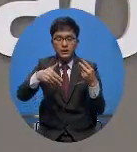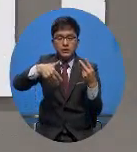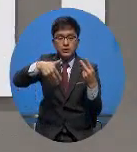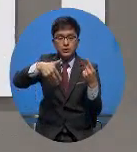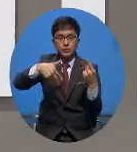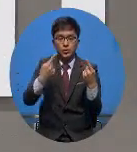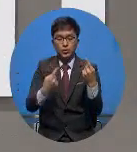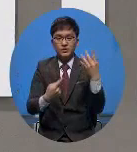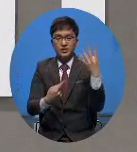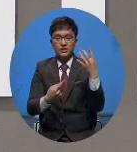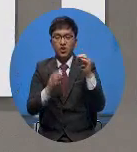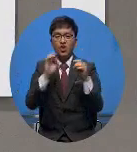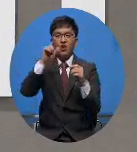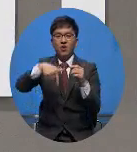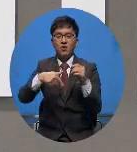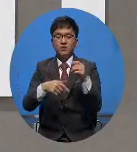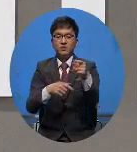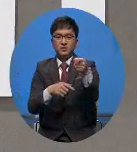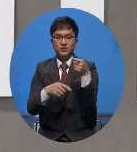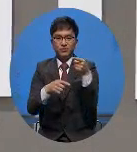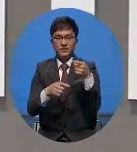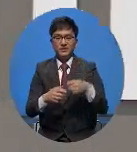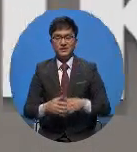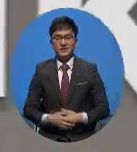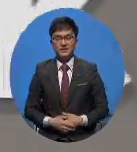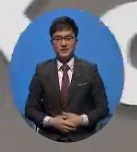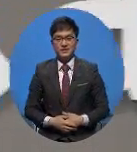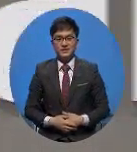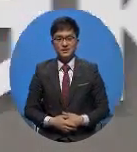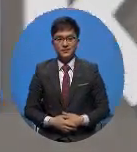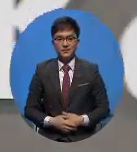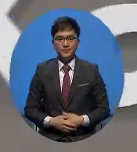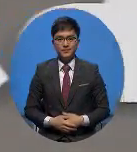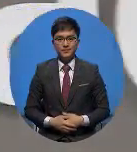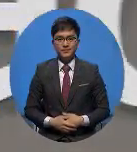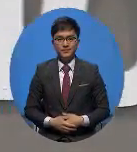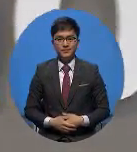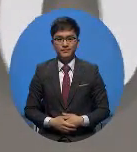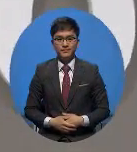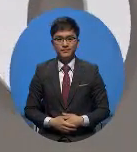4,398억 원을 기록하고 있습니다. TV조선 권은영입니다.